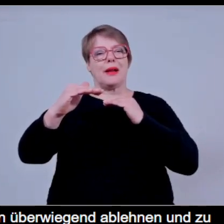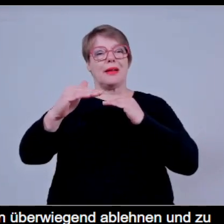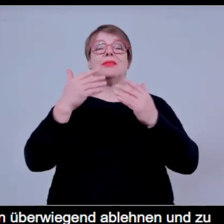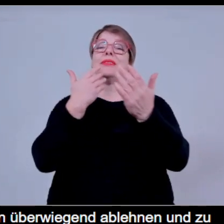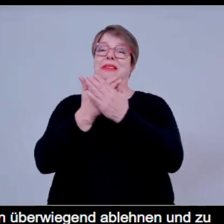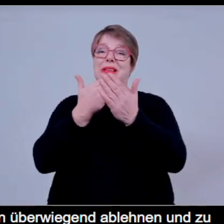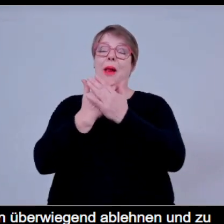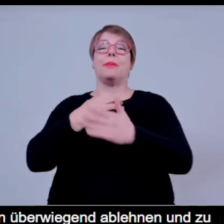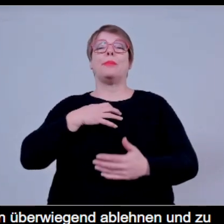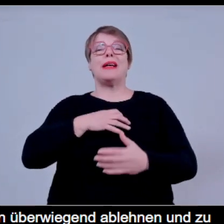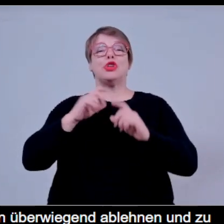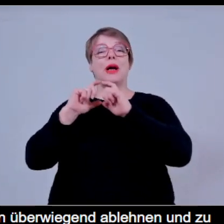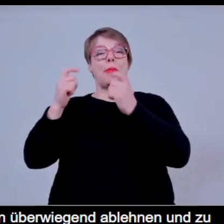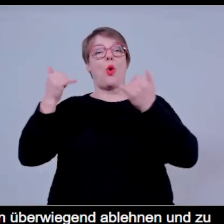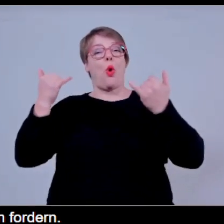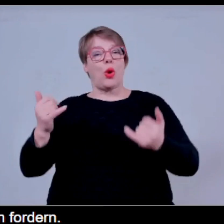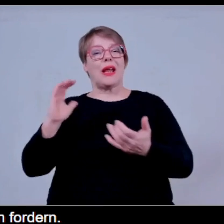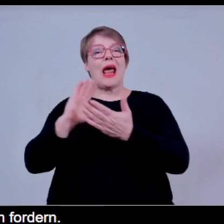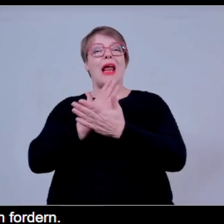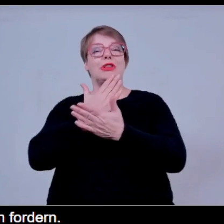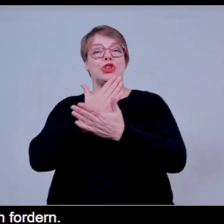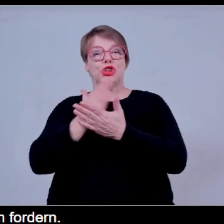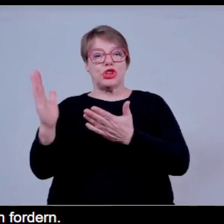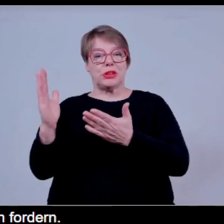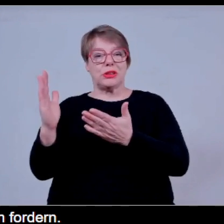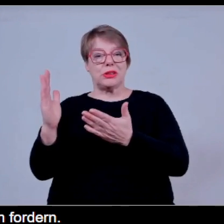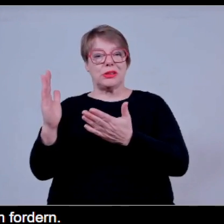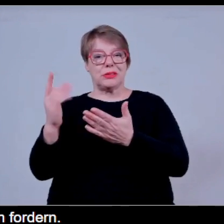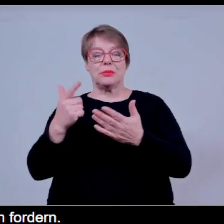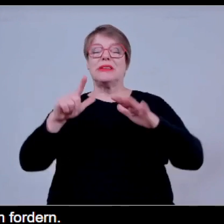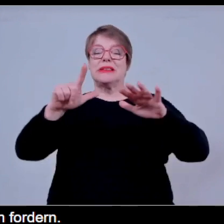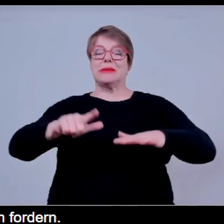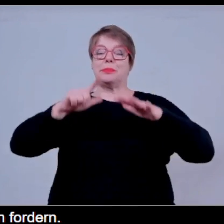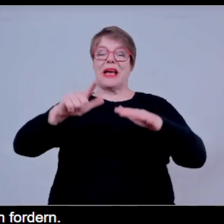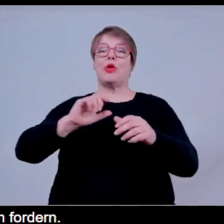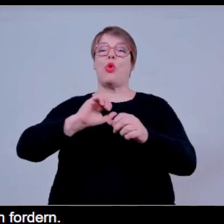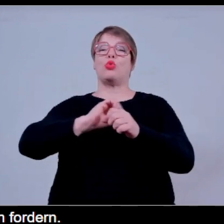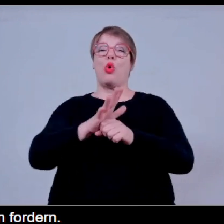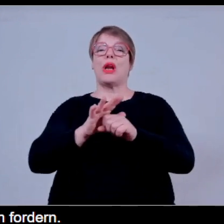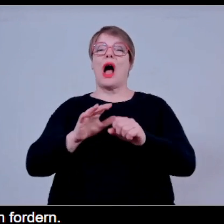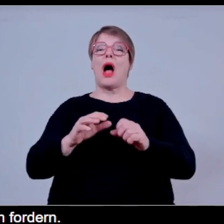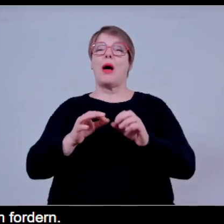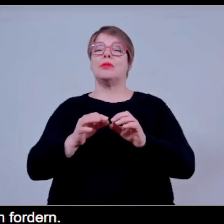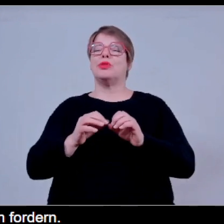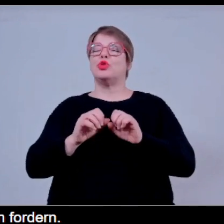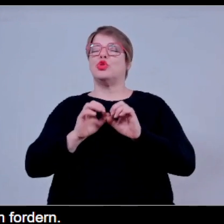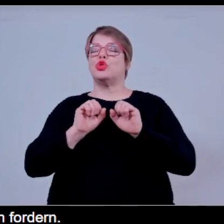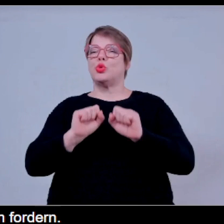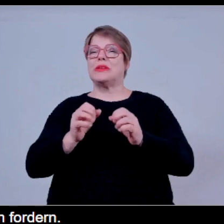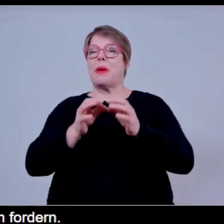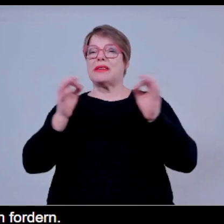Pflicht im ÖPNV, eine Maske zu tragen, läuft mit dem Auslaufen der